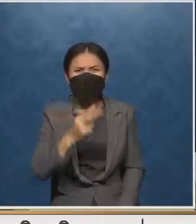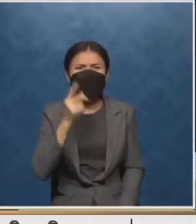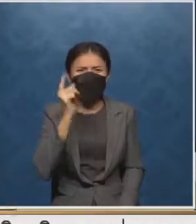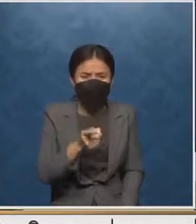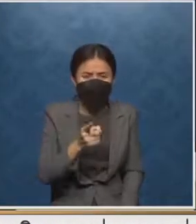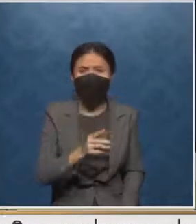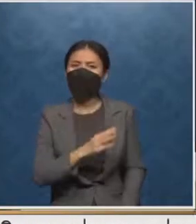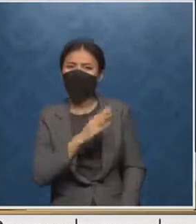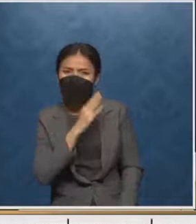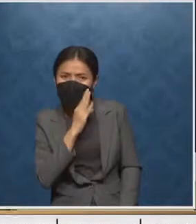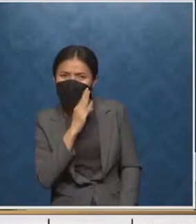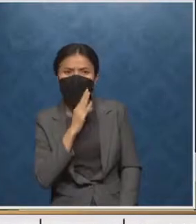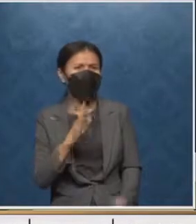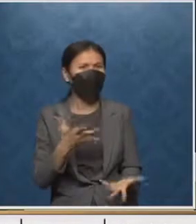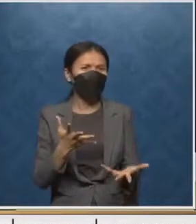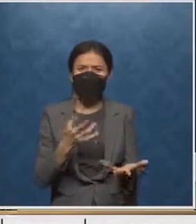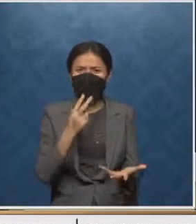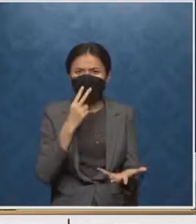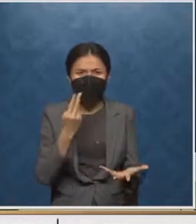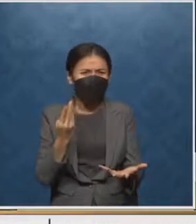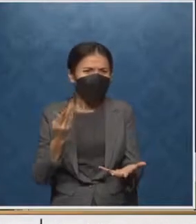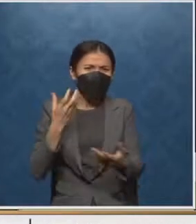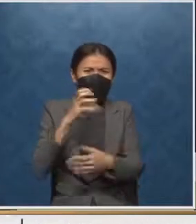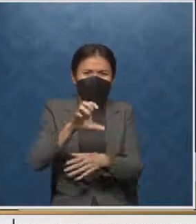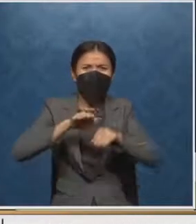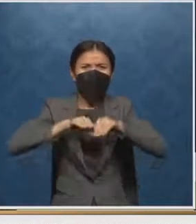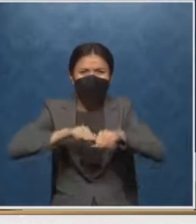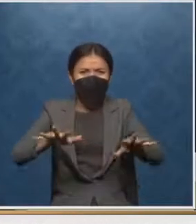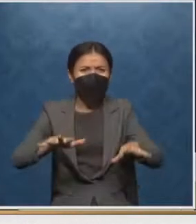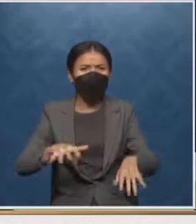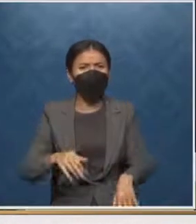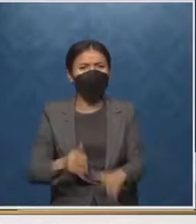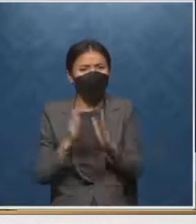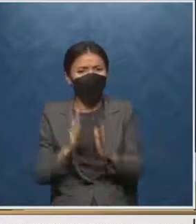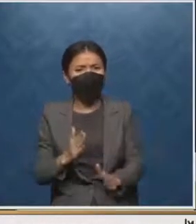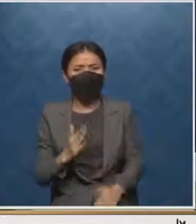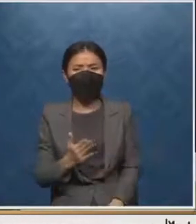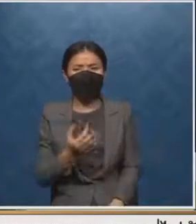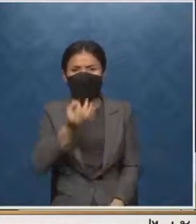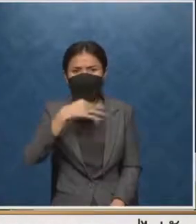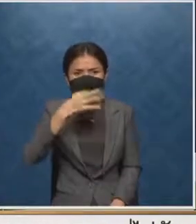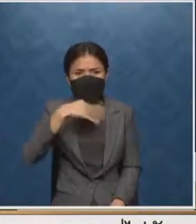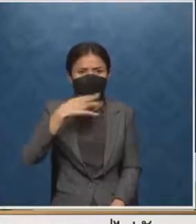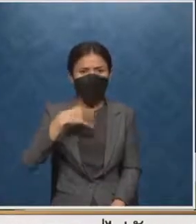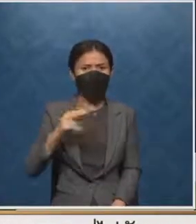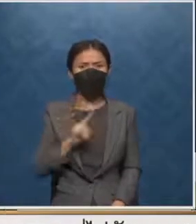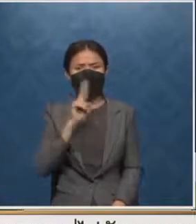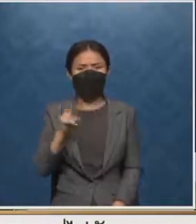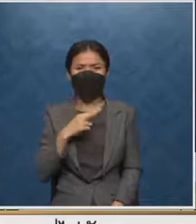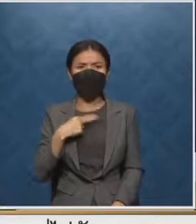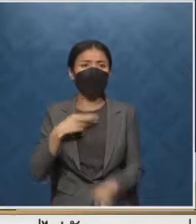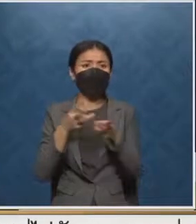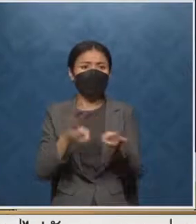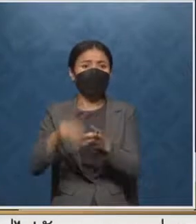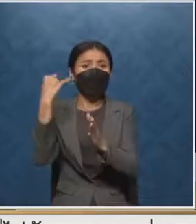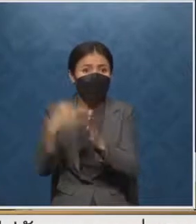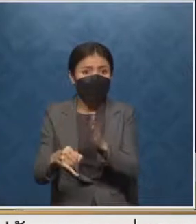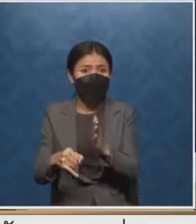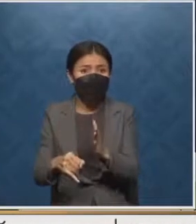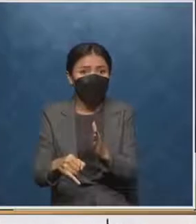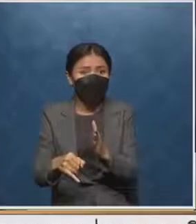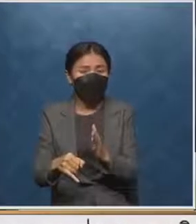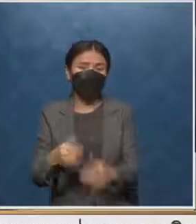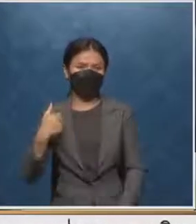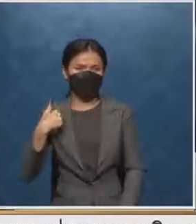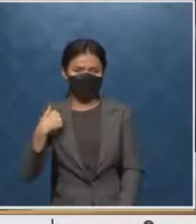ไปหมดเลยทำสับสนและเกิดอันตรายชีวิตต่อชีวิตของเพื่อนมนุษย์เพราะว่าถ้าเกิดใครเชื่อสื่อห